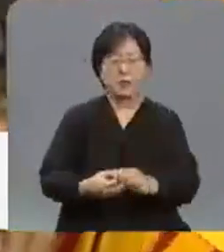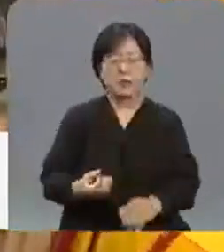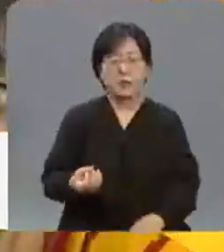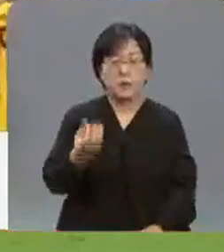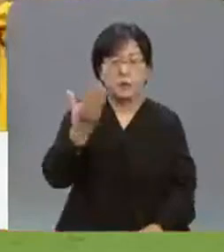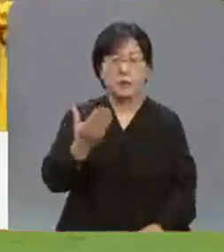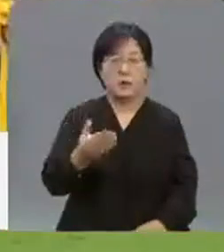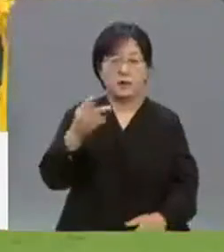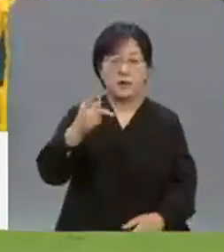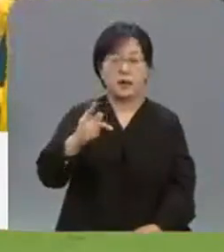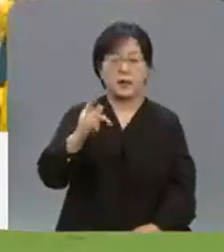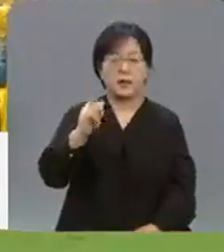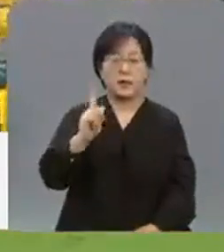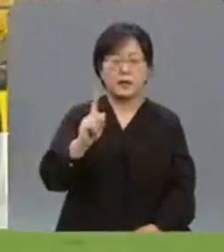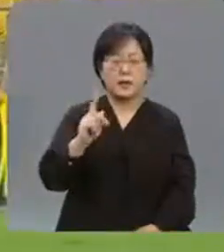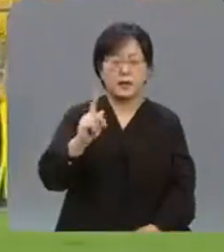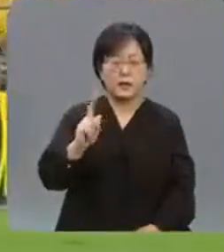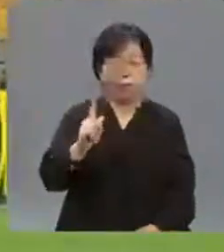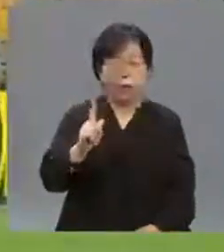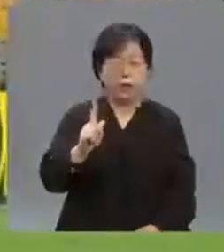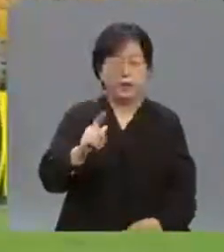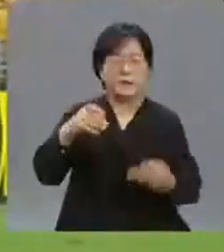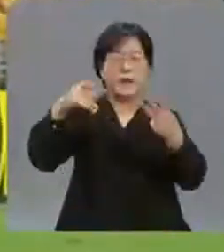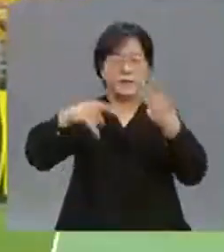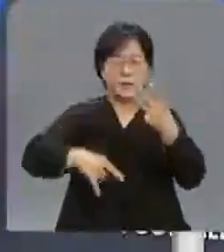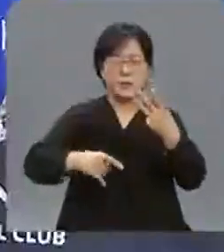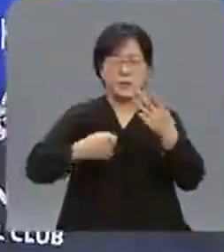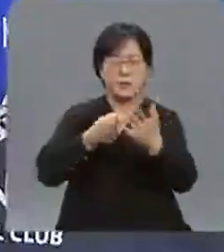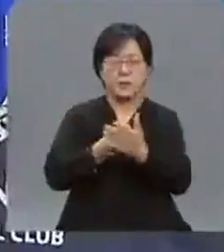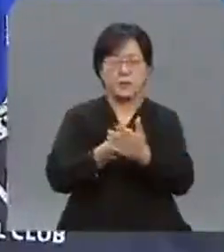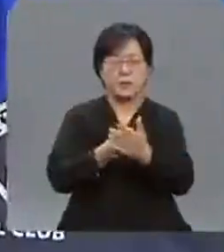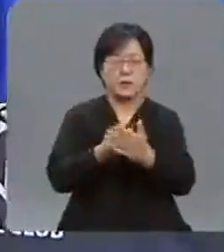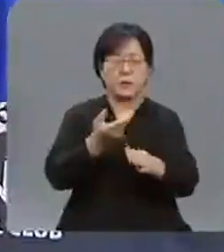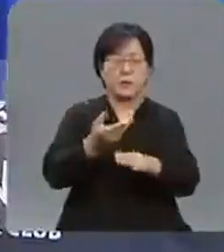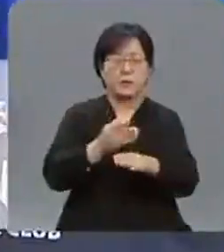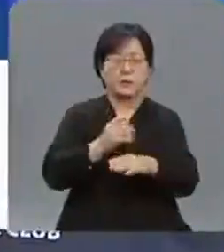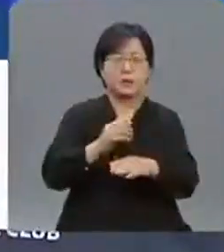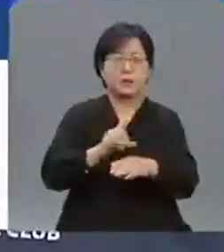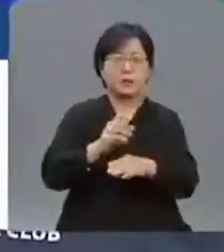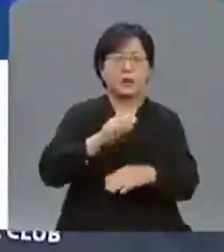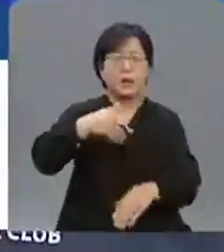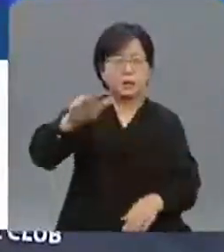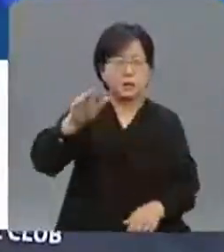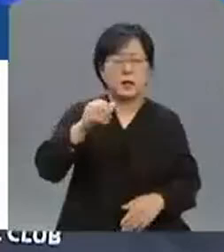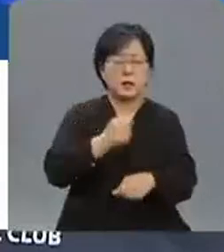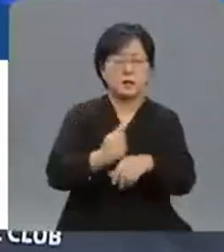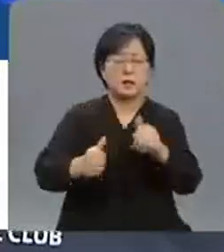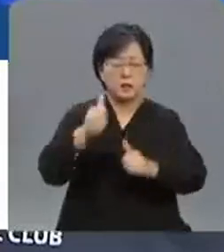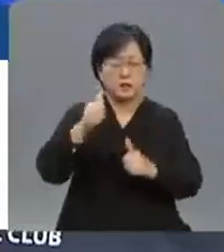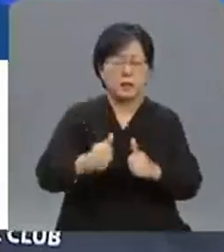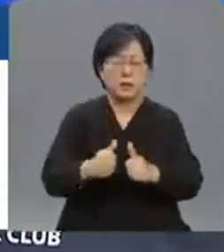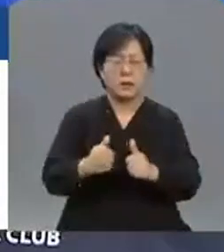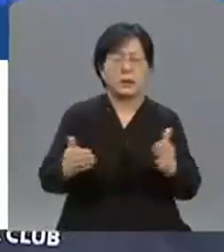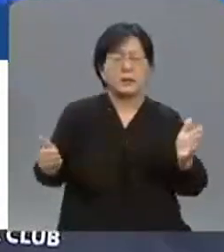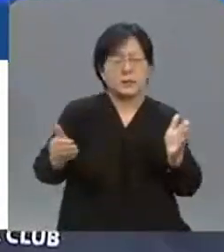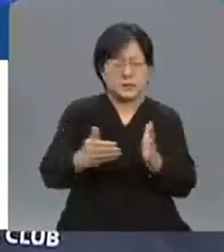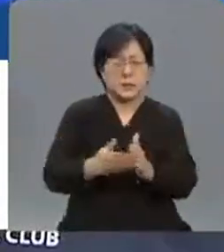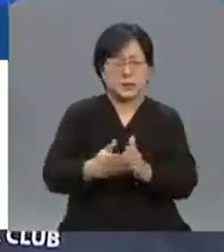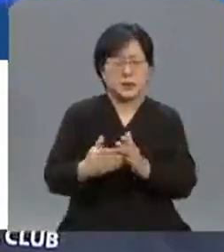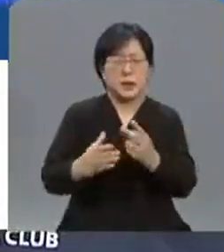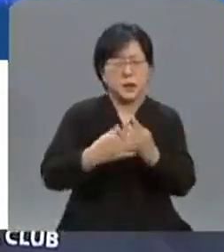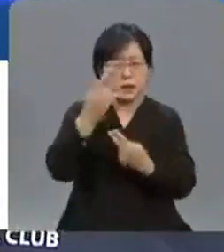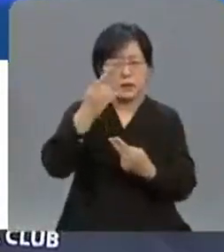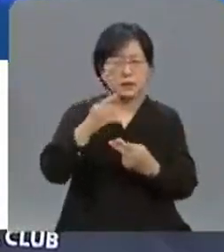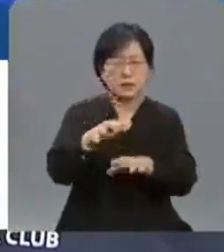함께 K리그 1 3위로 올라섰습니다. 원정 경기였고 좀 무너질 수도 있는데 끝까지 저희가 팀적으로 하나가